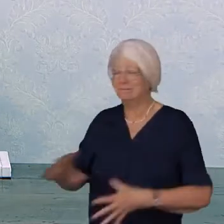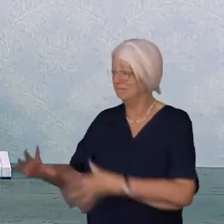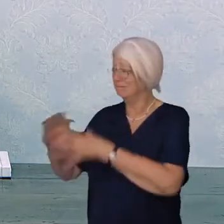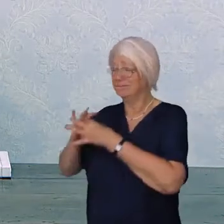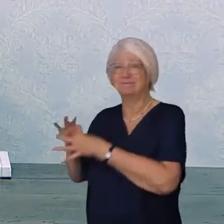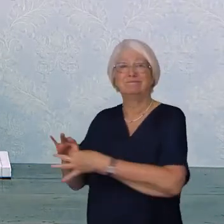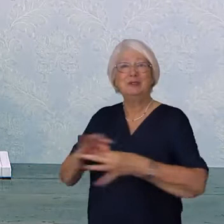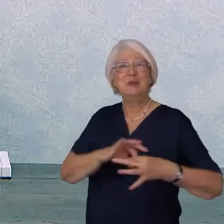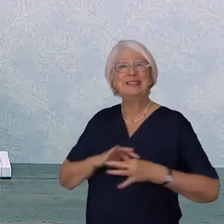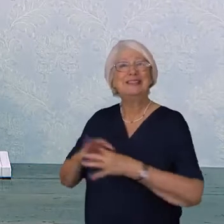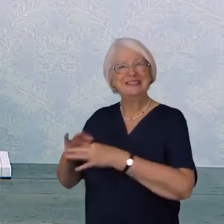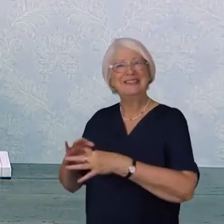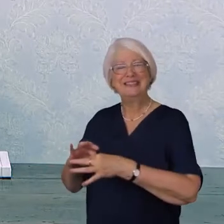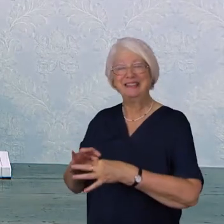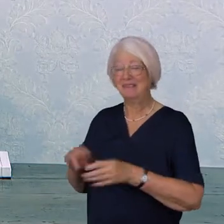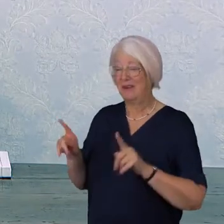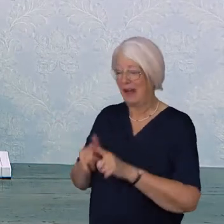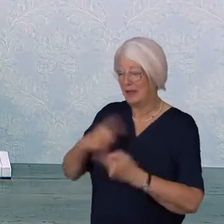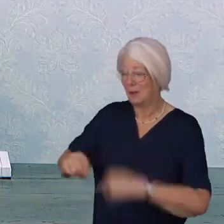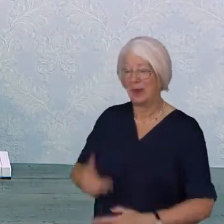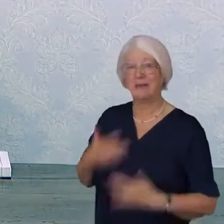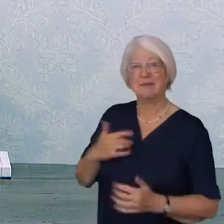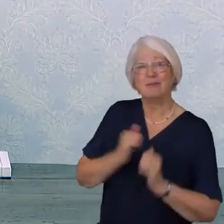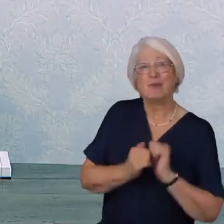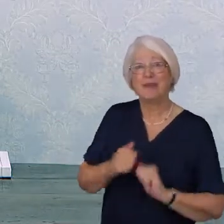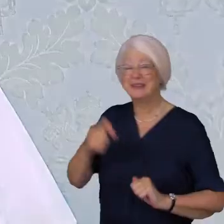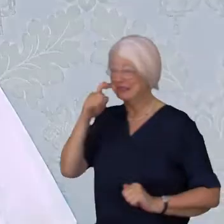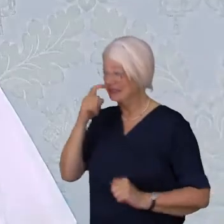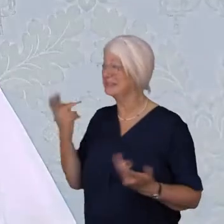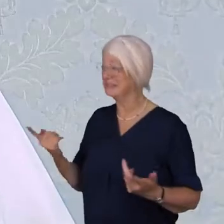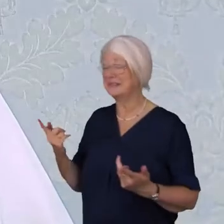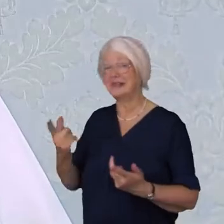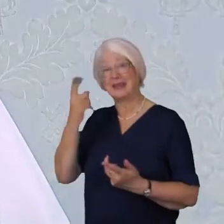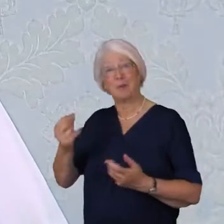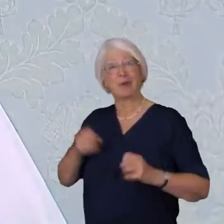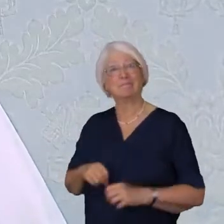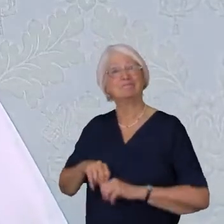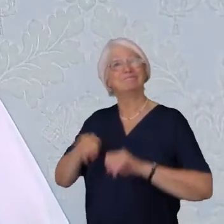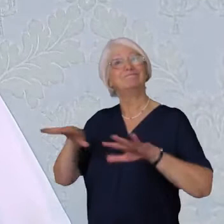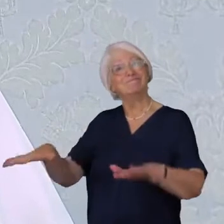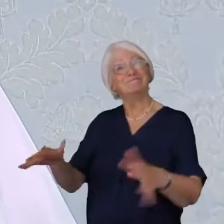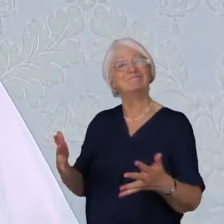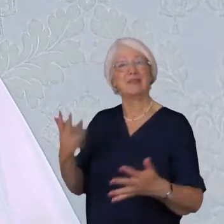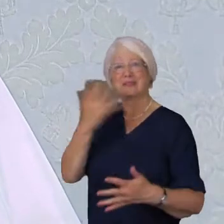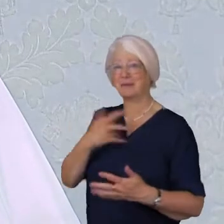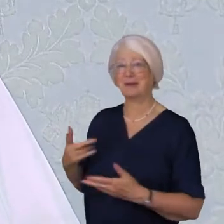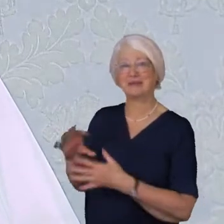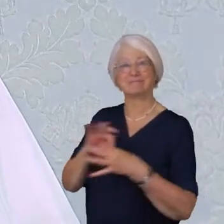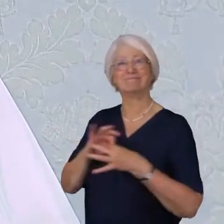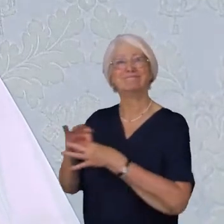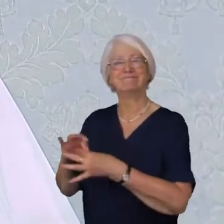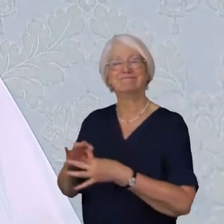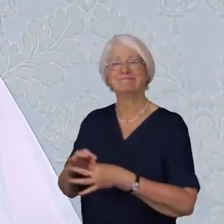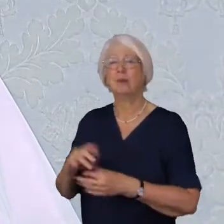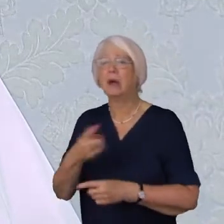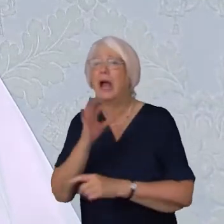solo se vivremo da fratelli tra noi. Non possiamo chiedere all'umanità di stare